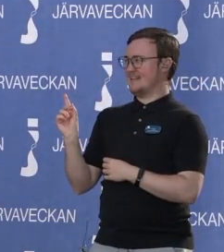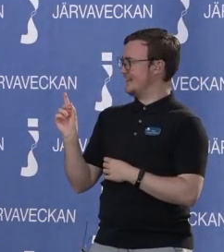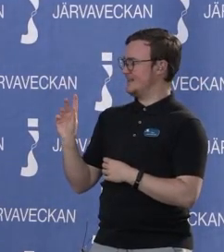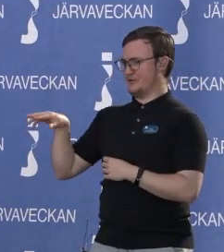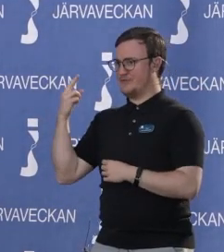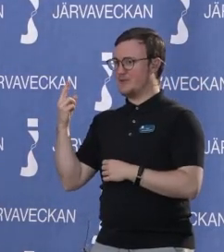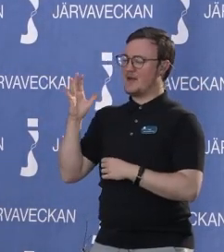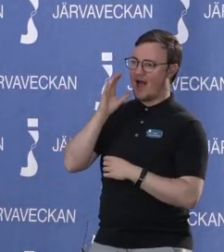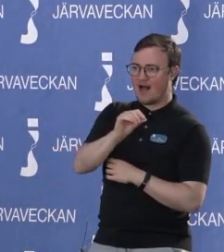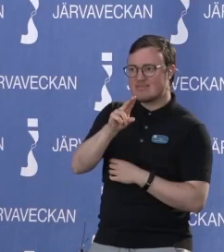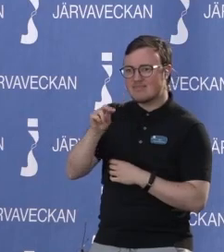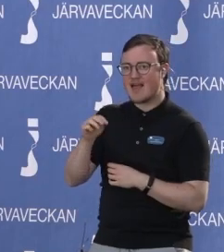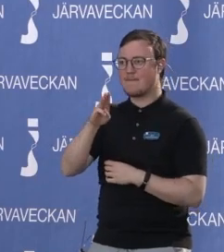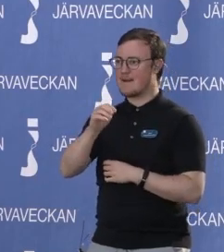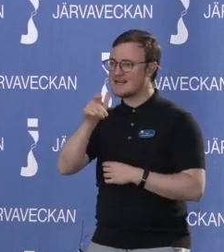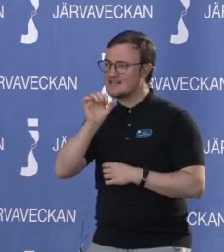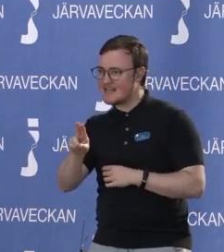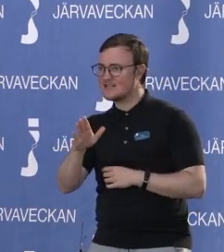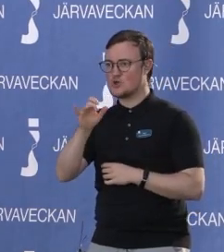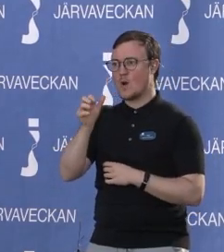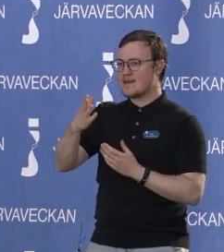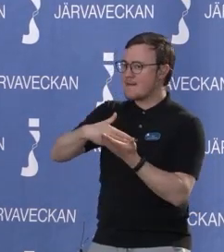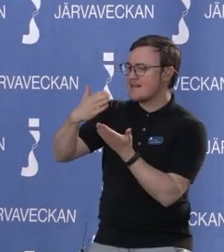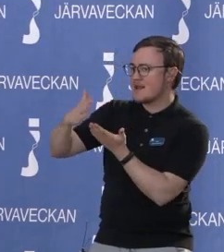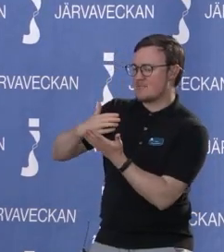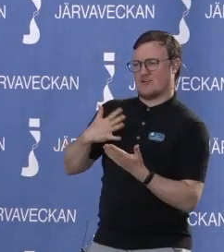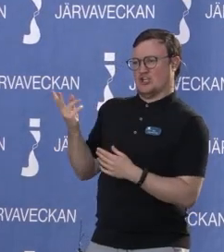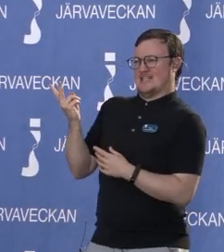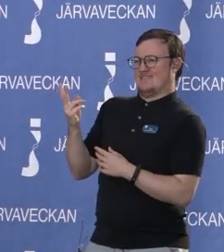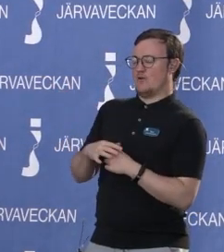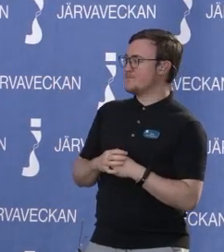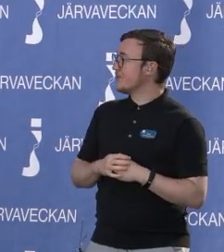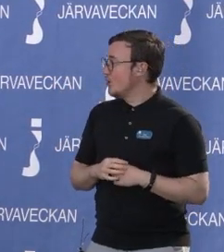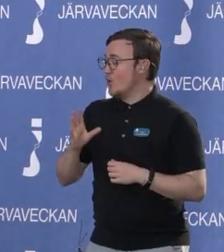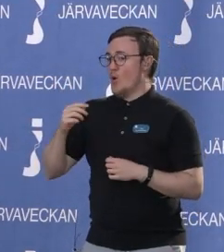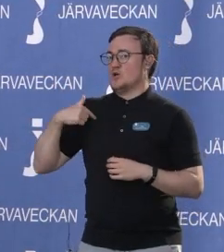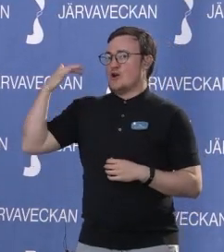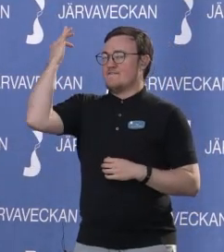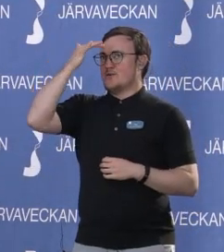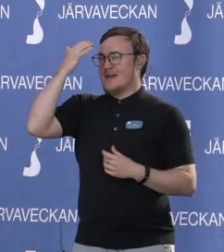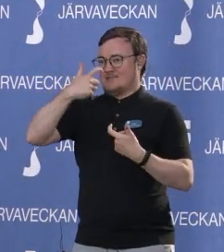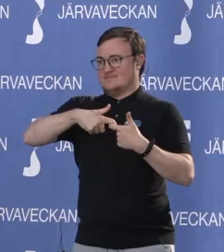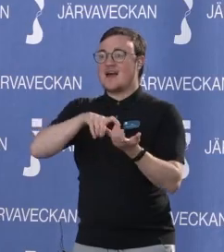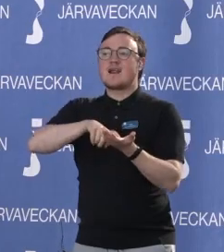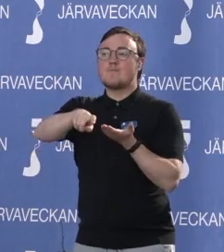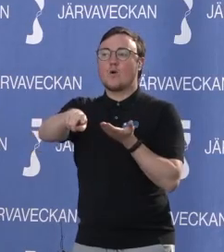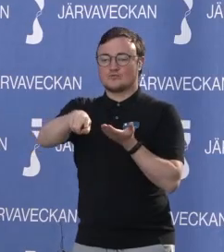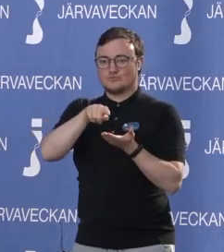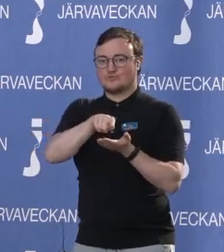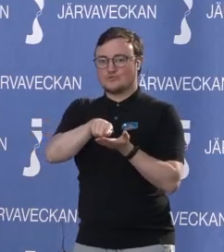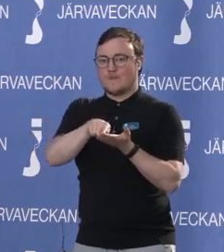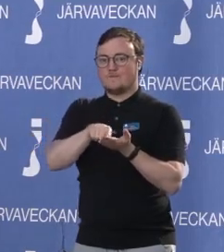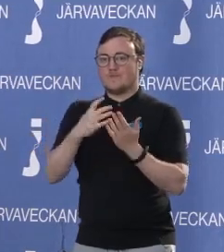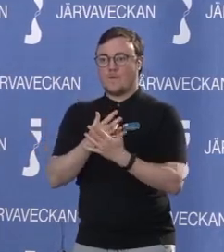från Ann och Martin och Joakim? Men en reflektion jag gör utifrån rapporten är ju att